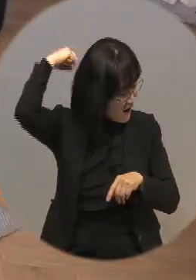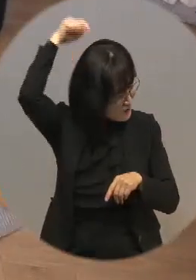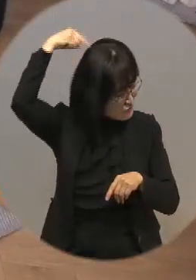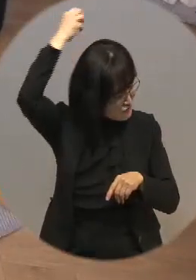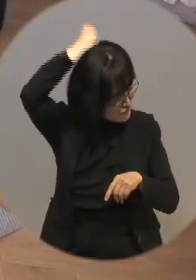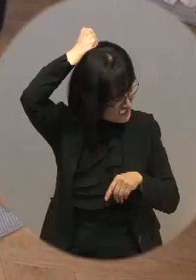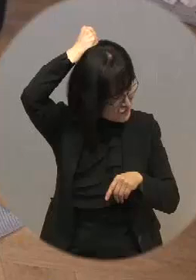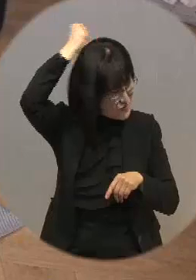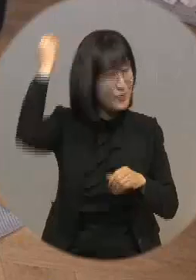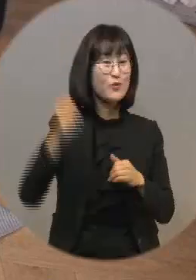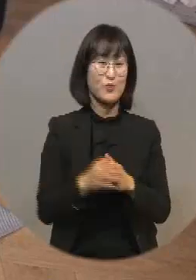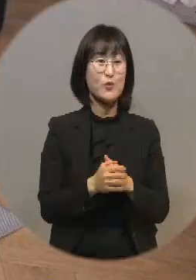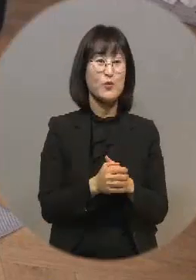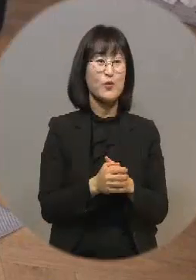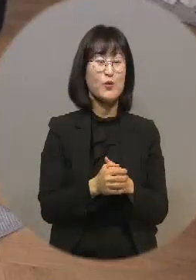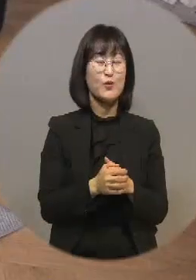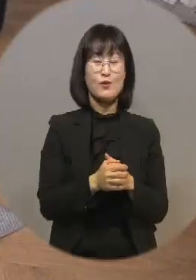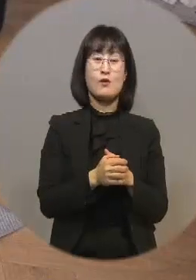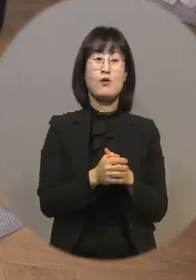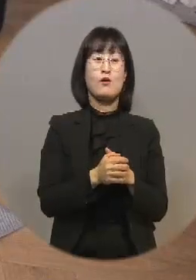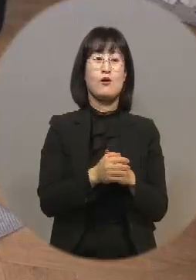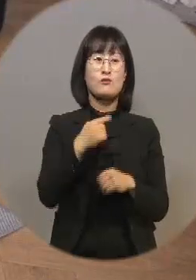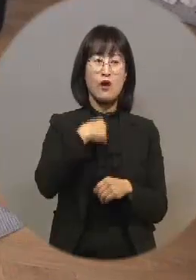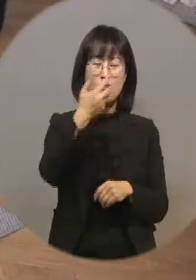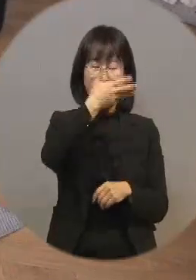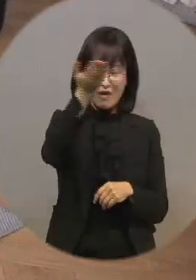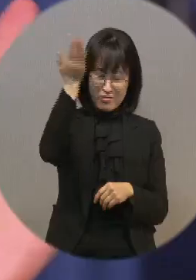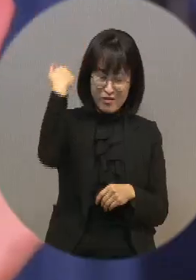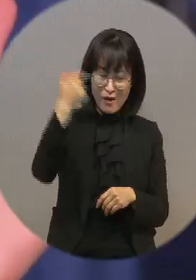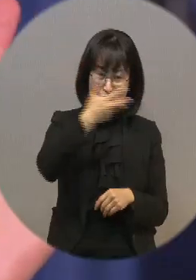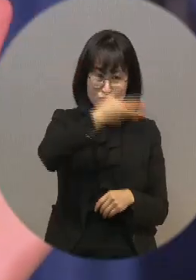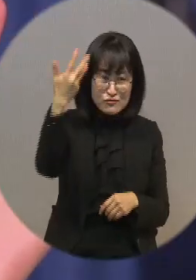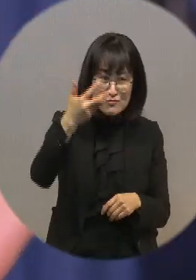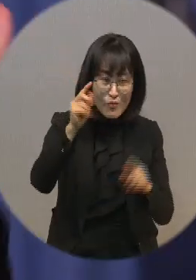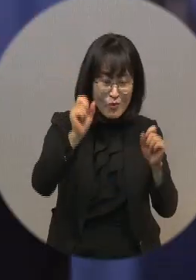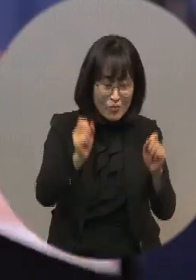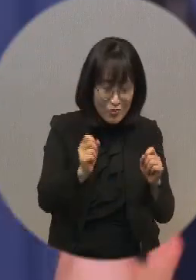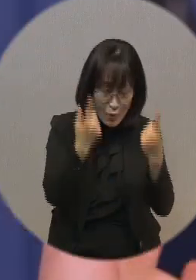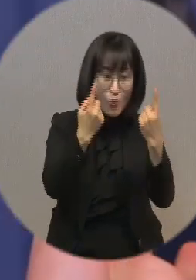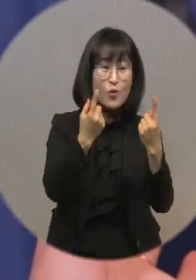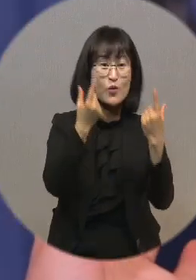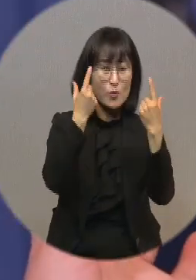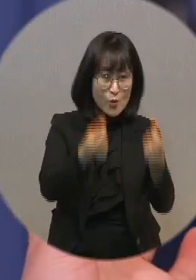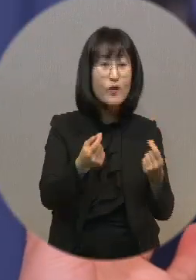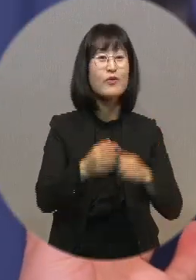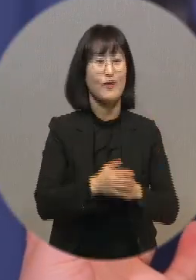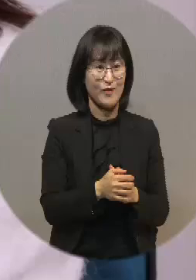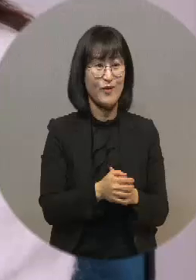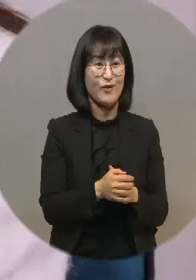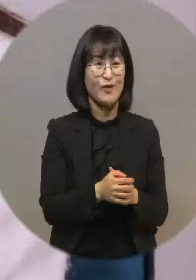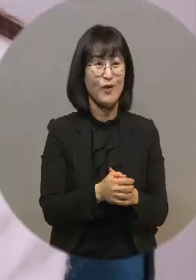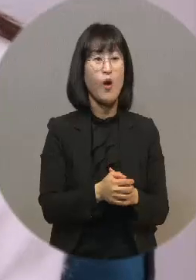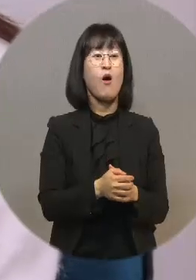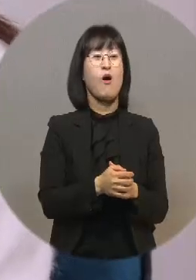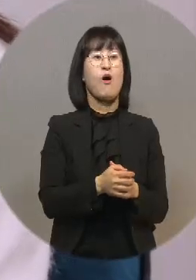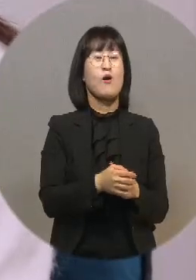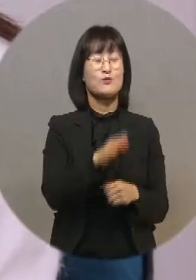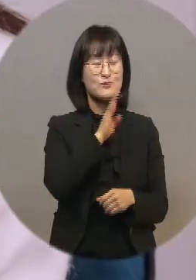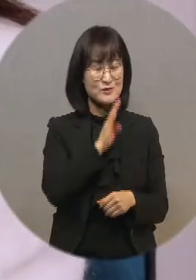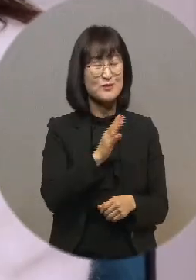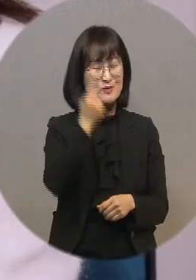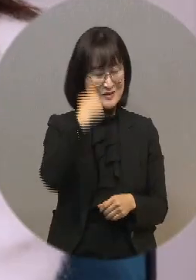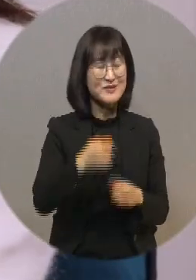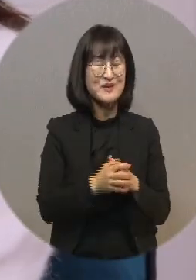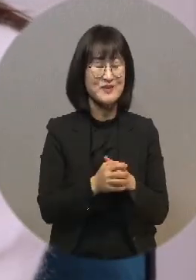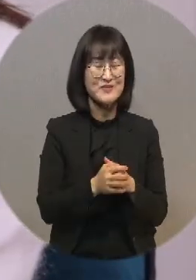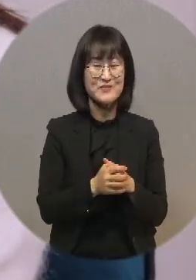뭔가 예, 결혼 각이다. 그 그래서 뒷모습이 예. 똑같다. 아니 그 주옥 씨는 그 뭐 있었어요? 아 이